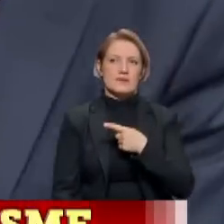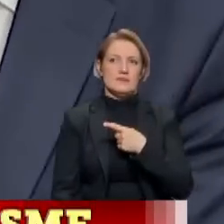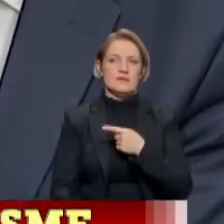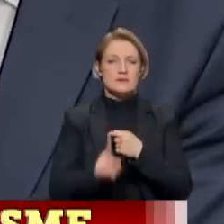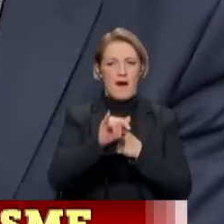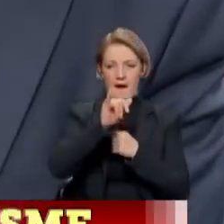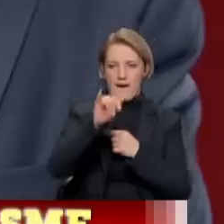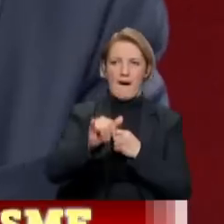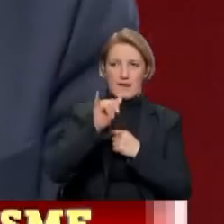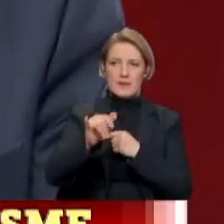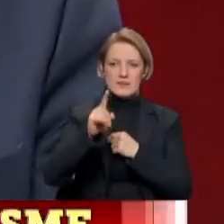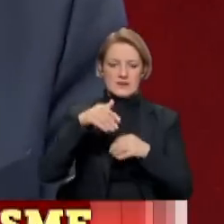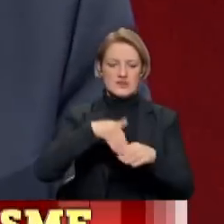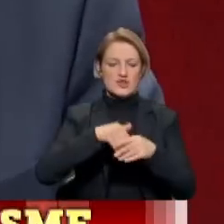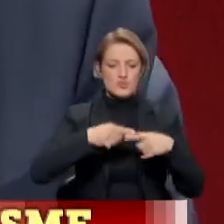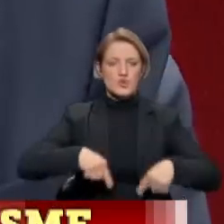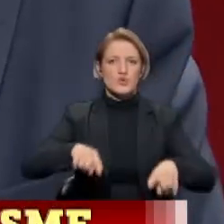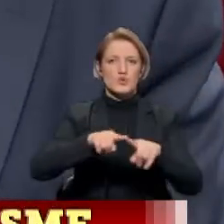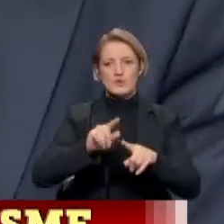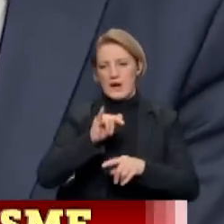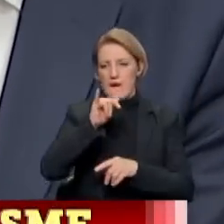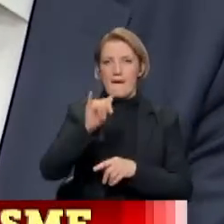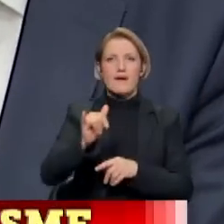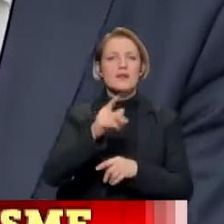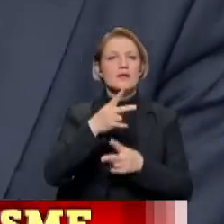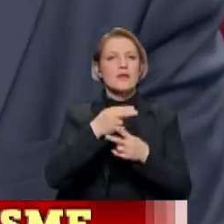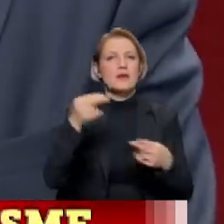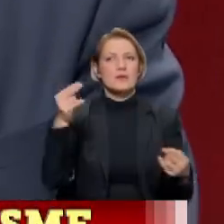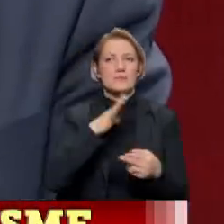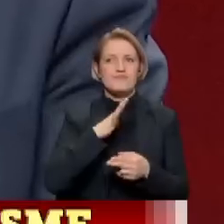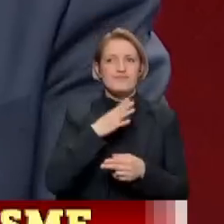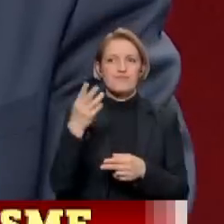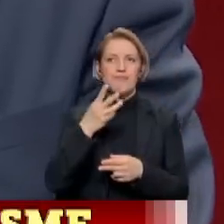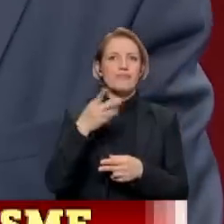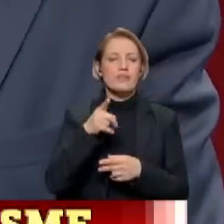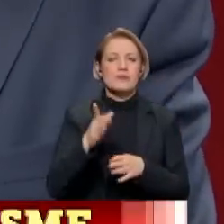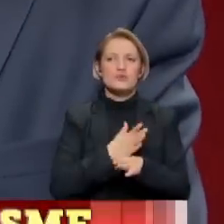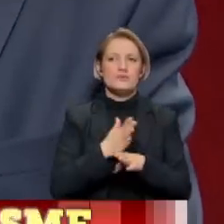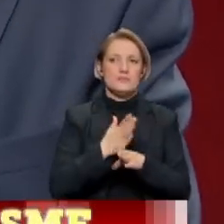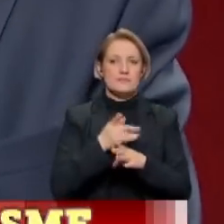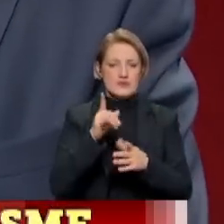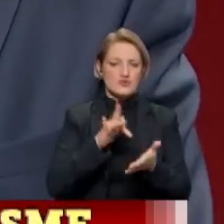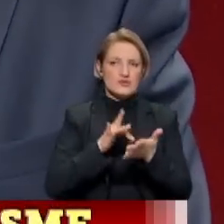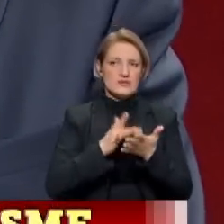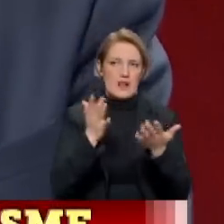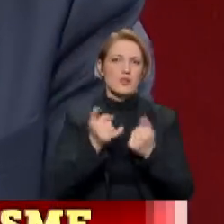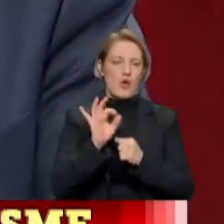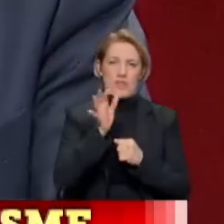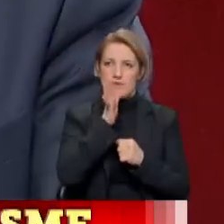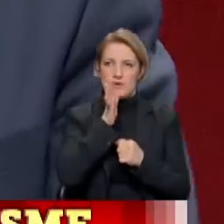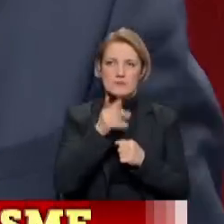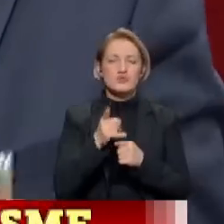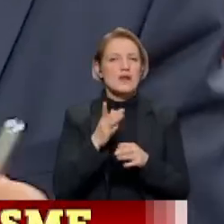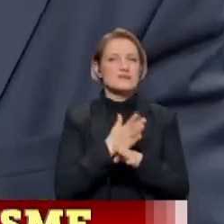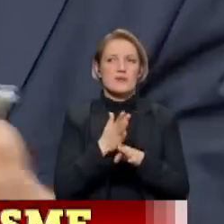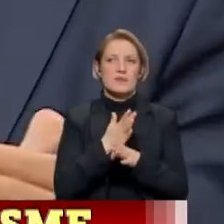Erdoğan da bir hakaret, gene bir seçim kuruluna hakaret hikayesi var. Erdoğan belki de bundan sebep oradan da bir ceza aldı diye ben biliyorum.